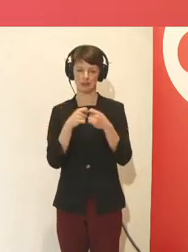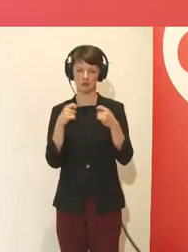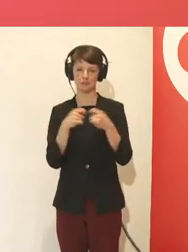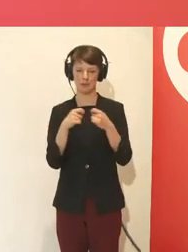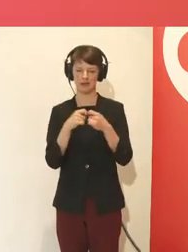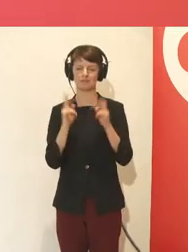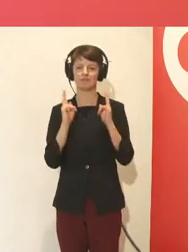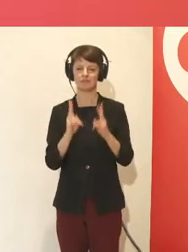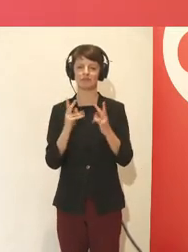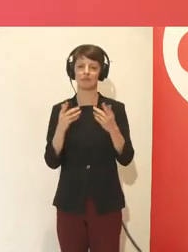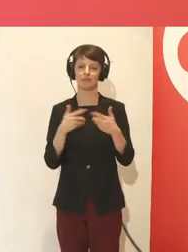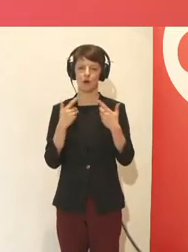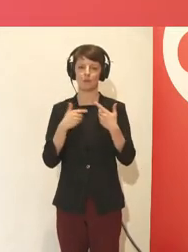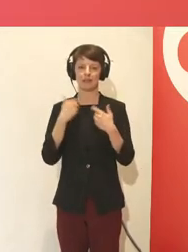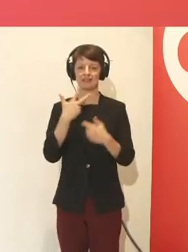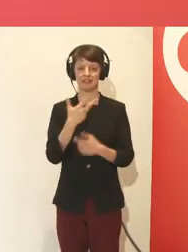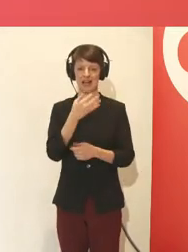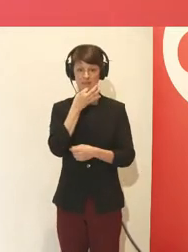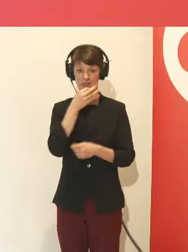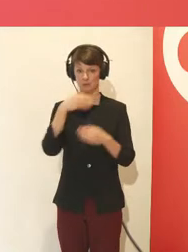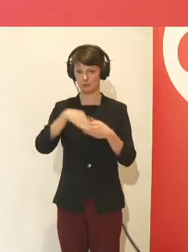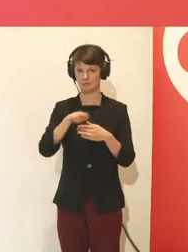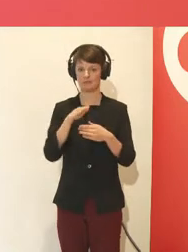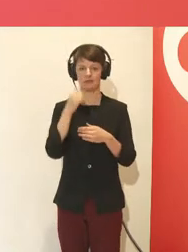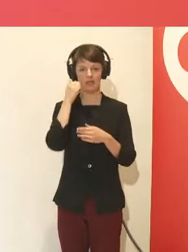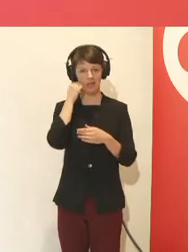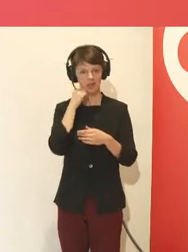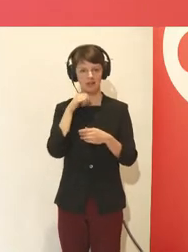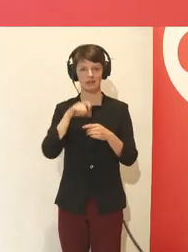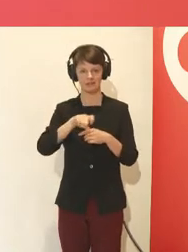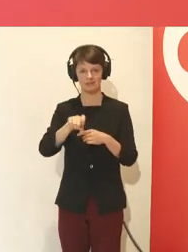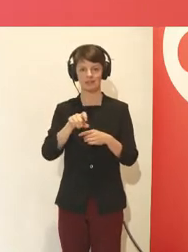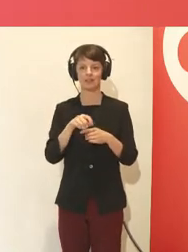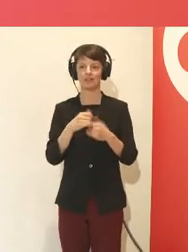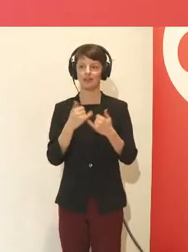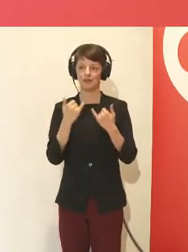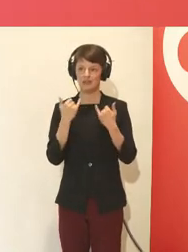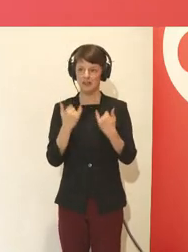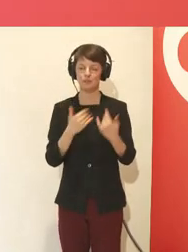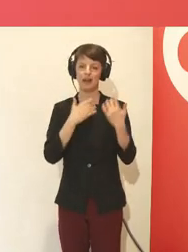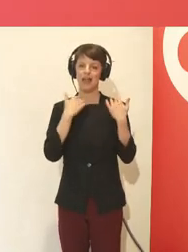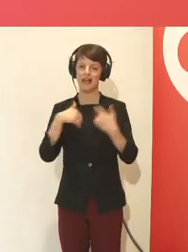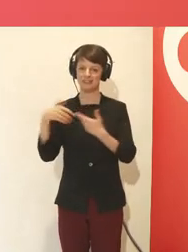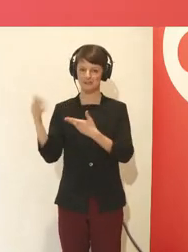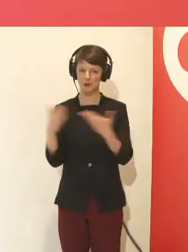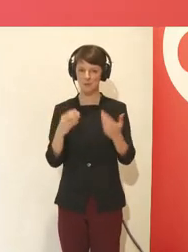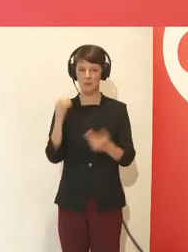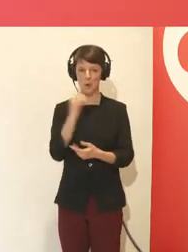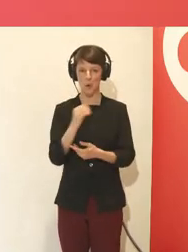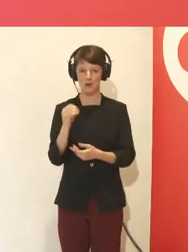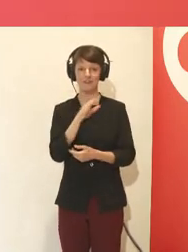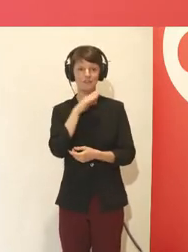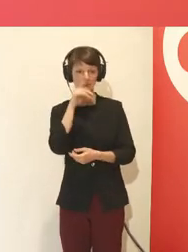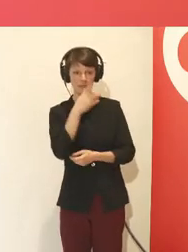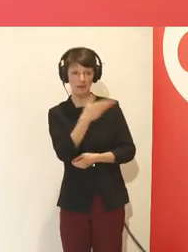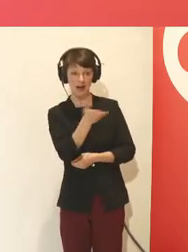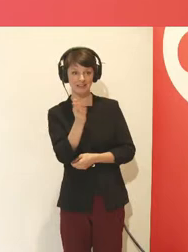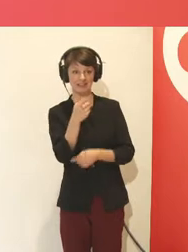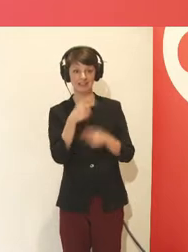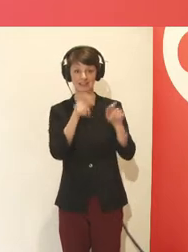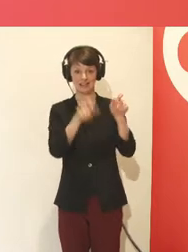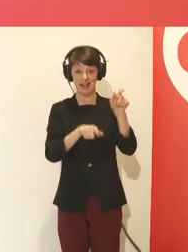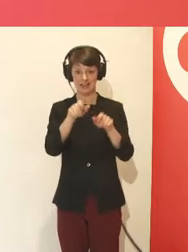wahnsinnig auf die nächsten drei minuten und kündige jetzt schon an herzlich willkommen olaf viel spaß euch als